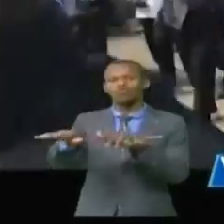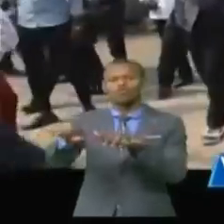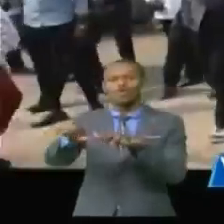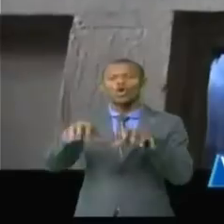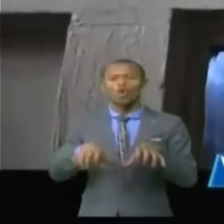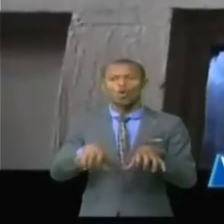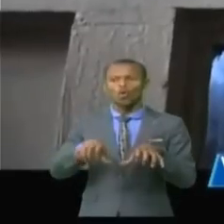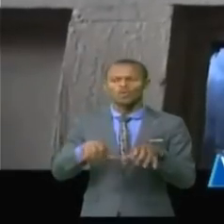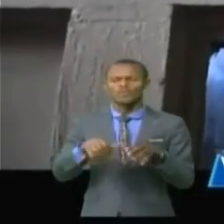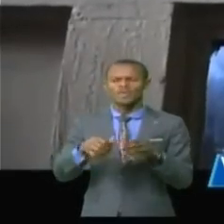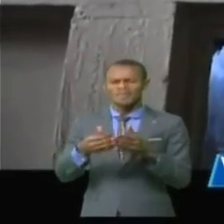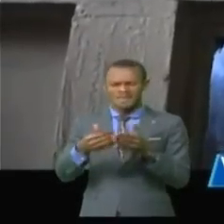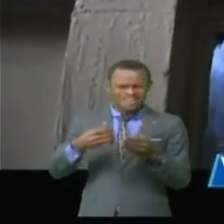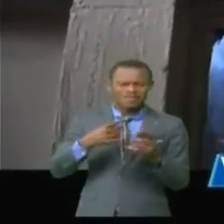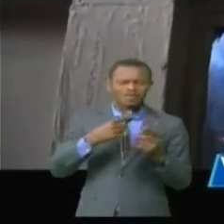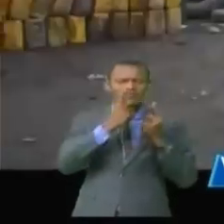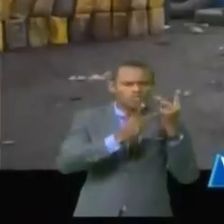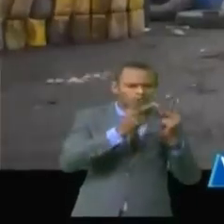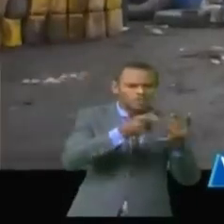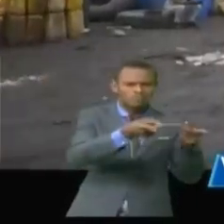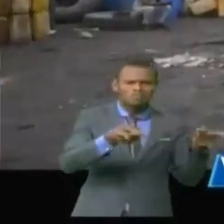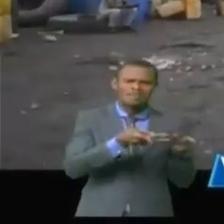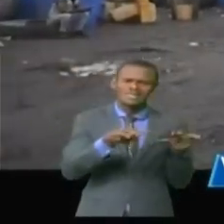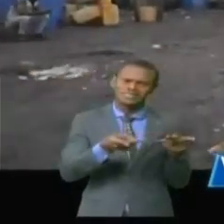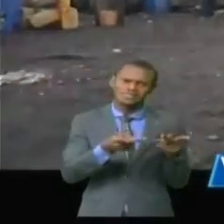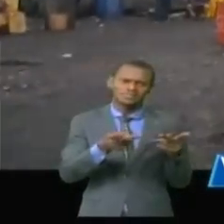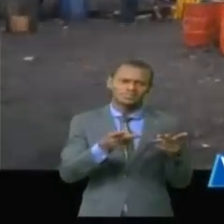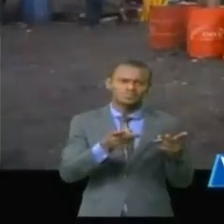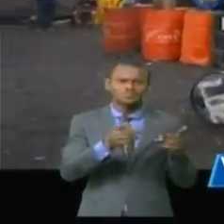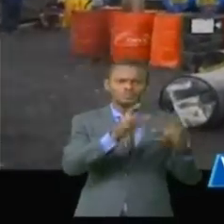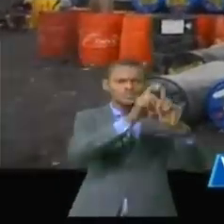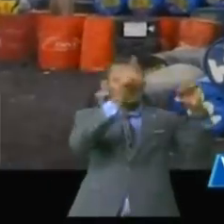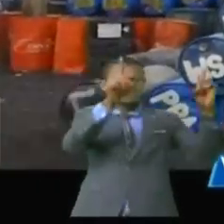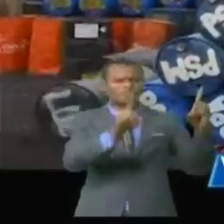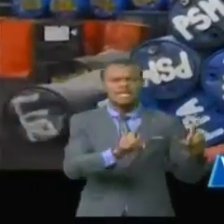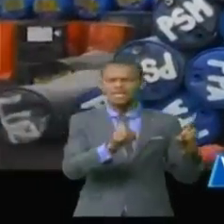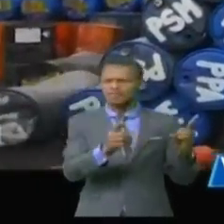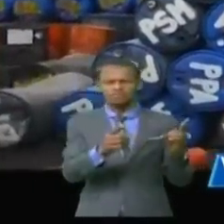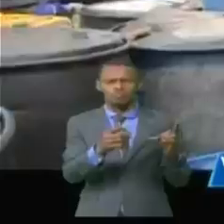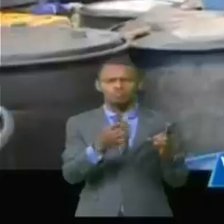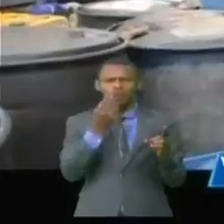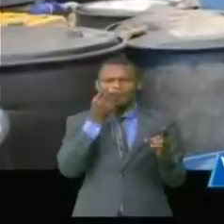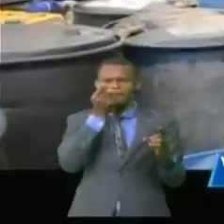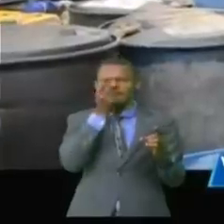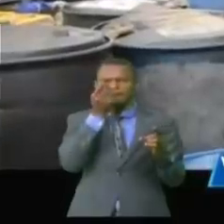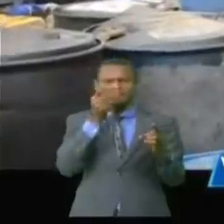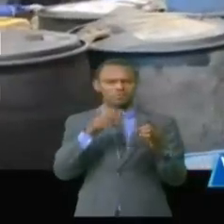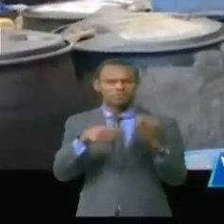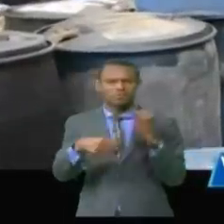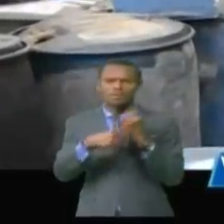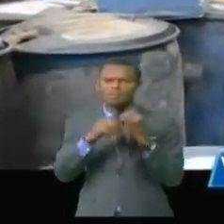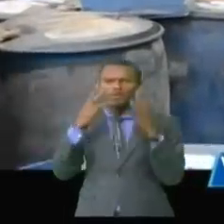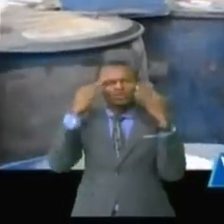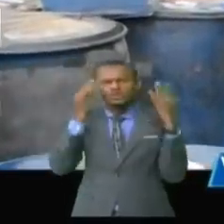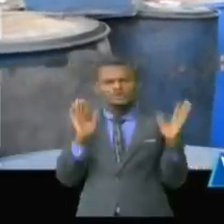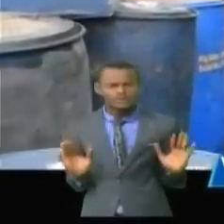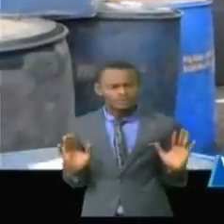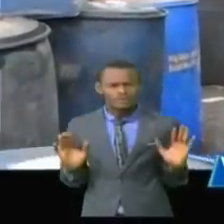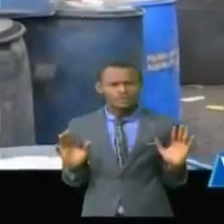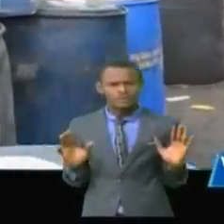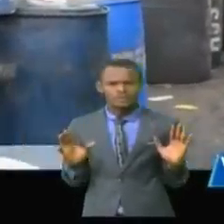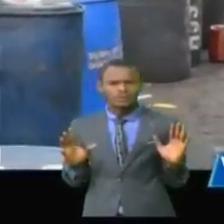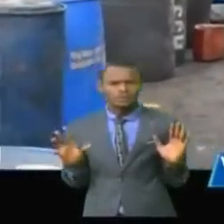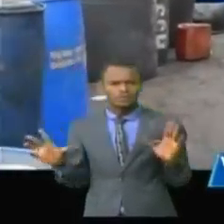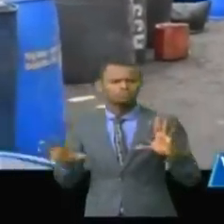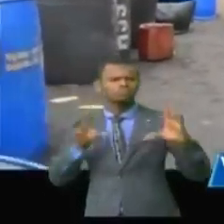anarchique des deux dépôts d'entreposage des produits pétroliers occupés par les personnes extérieures de l'entreprise à la direction de la régie des travaux